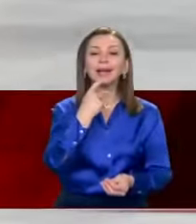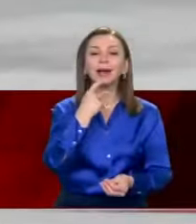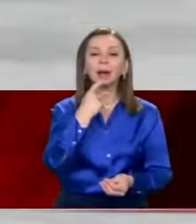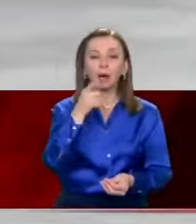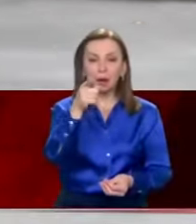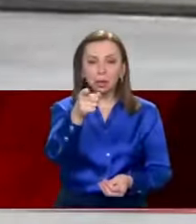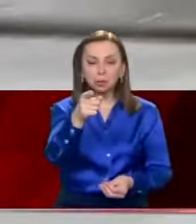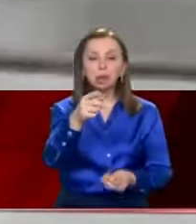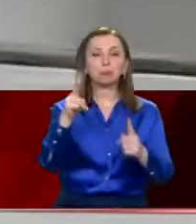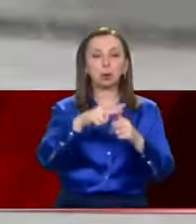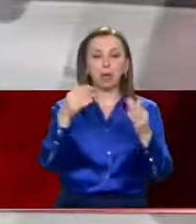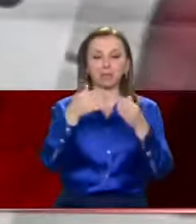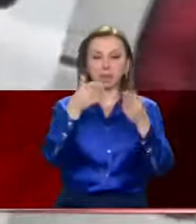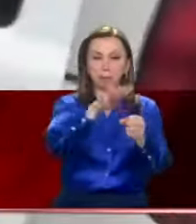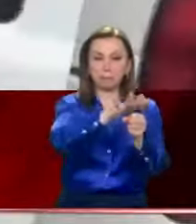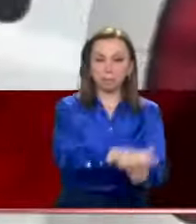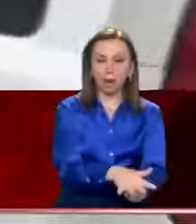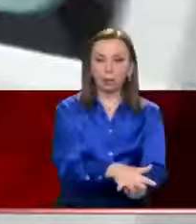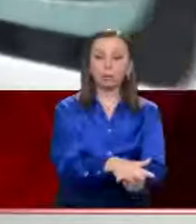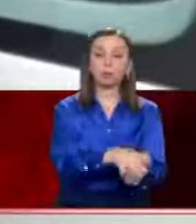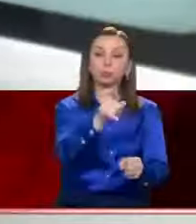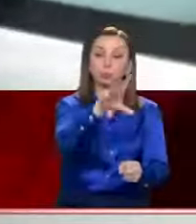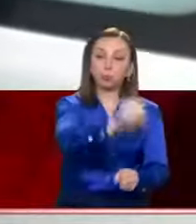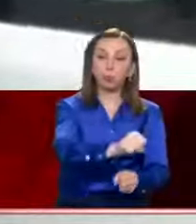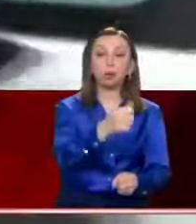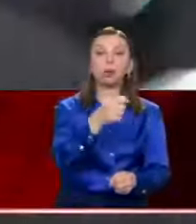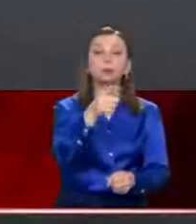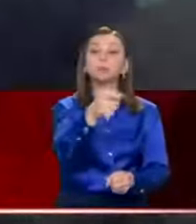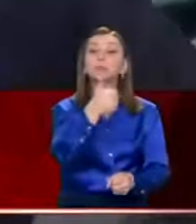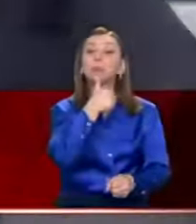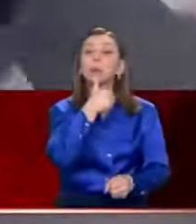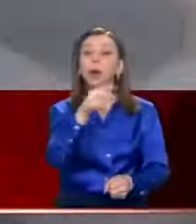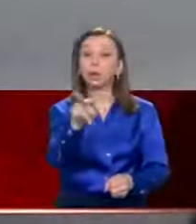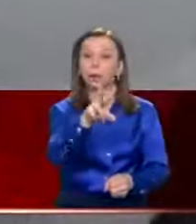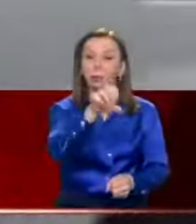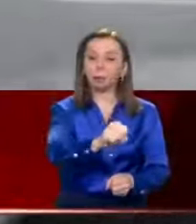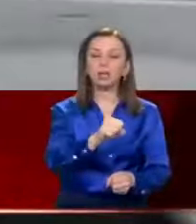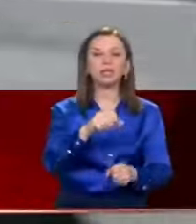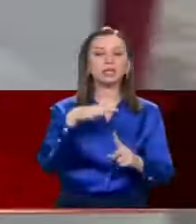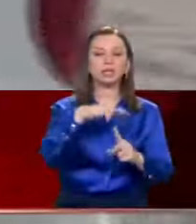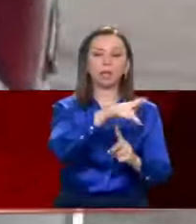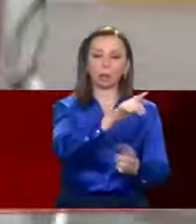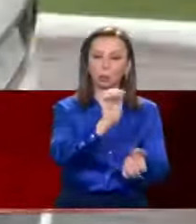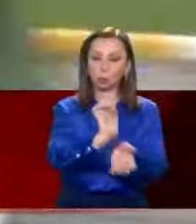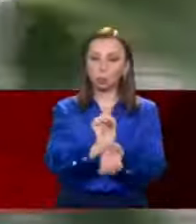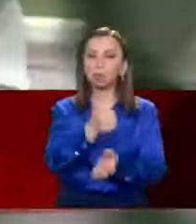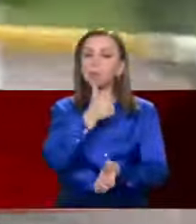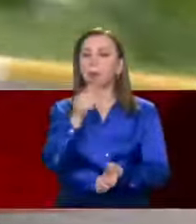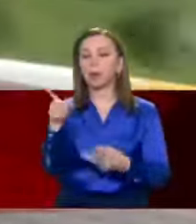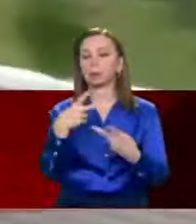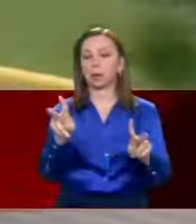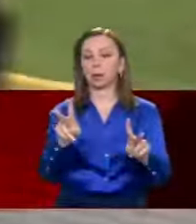kişiydi. Polis evine baskın yapıp şüpheliyi ve babasını gözaltına aldı. Saldırgan tutuklandı. Babası ise serbest kaldı.